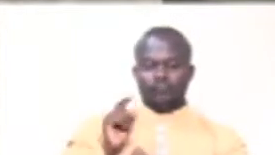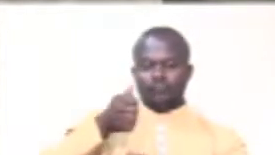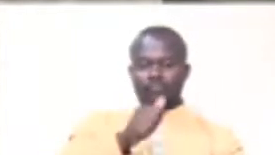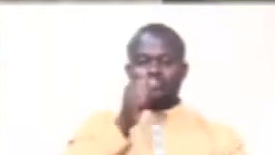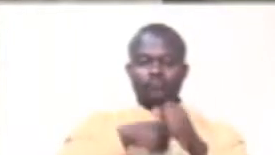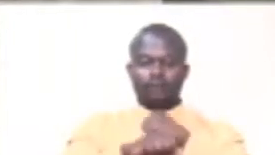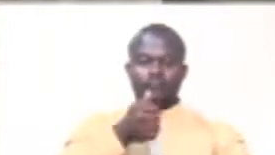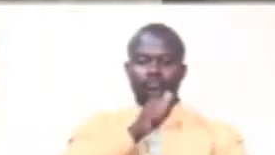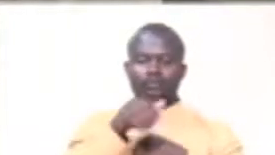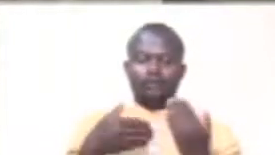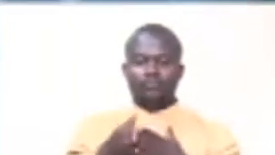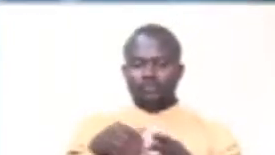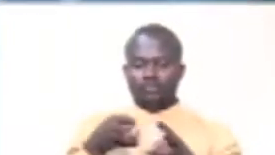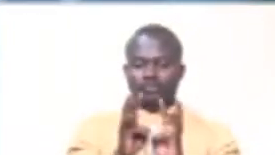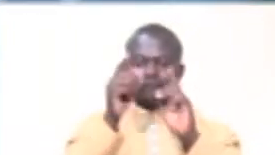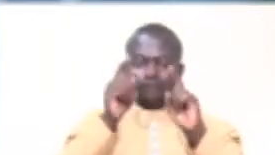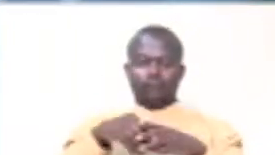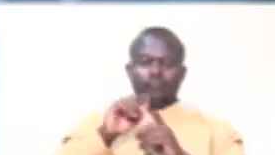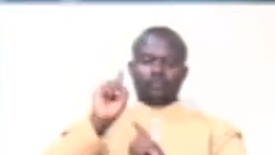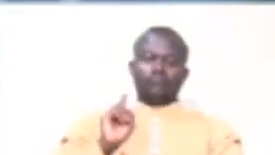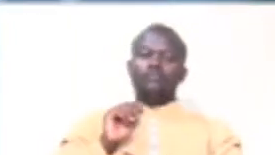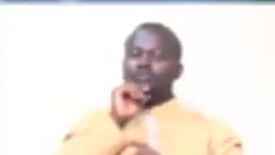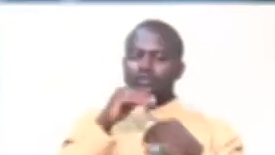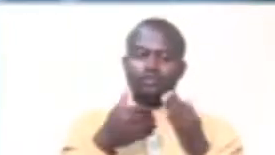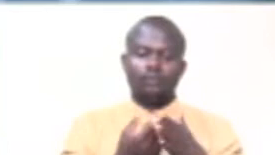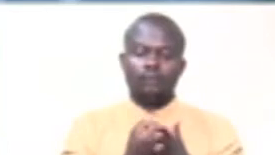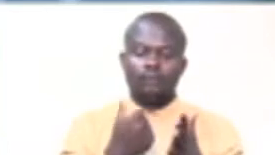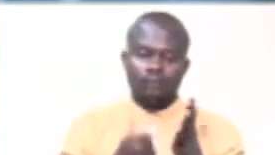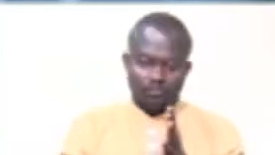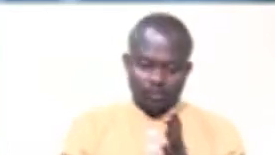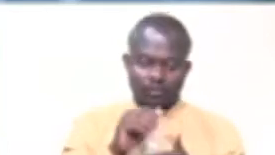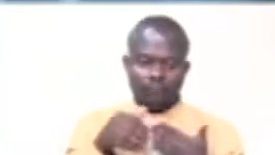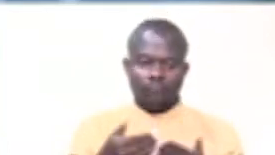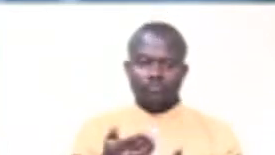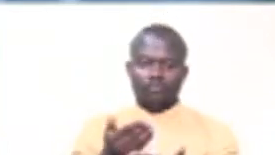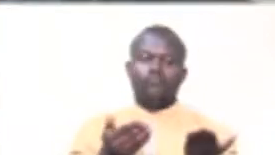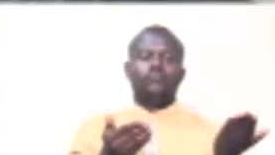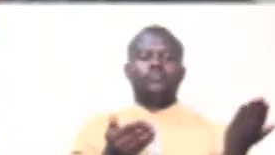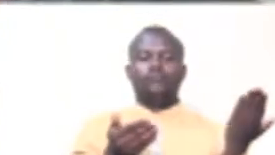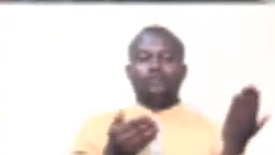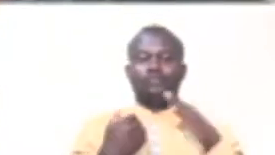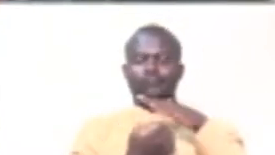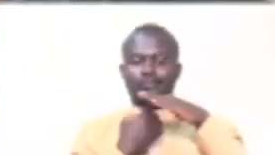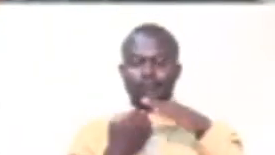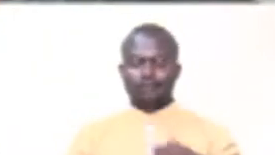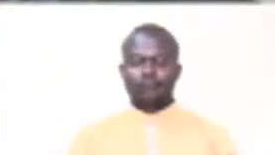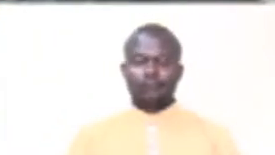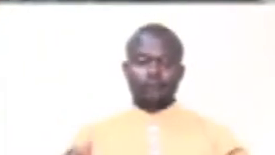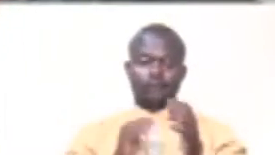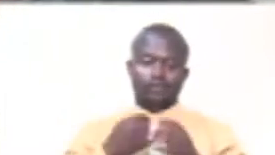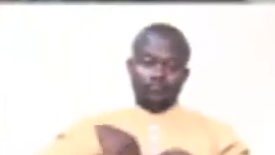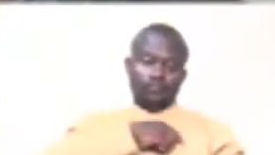n'ibikorwa byayo ku buryo bizagira umutekano, ntabe hari uwabihungabanya cyangwa se ngo yangize ibidukikije bihari. Ikindi